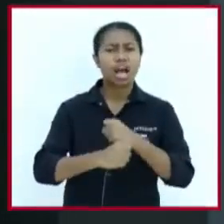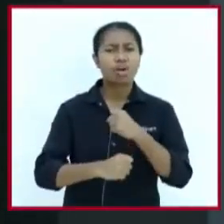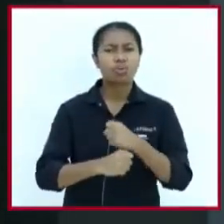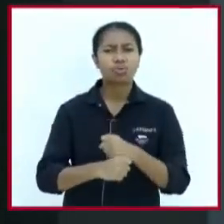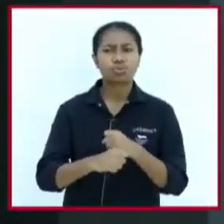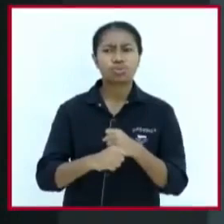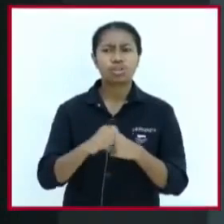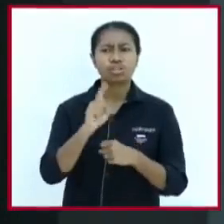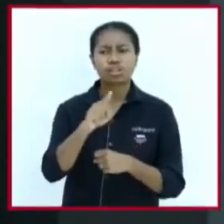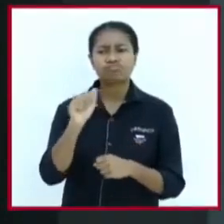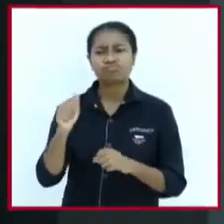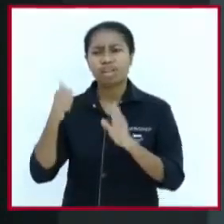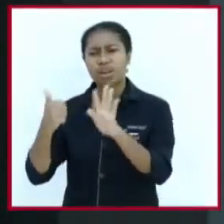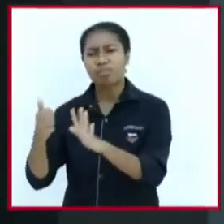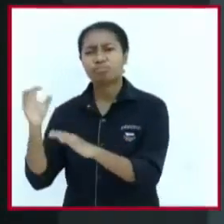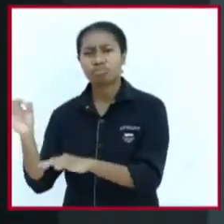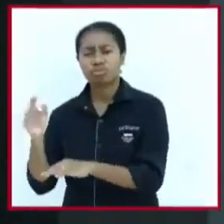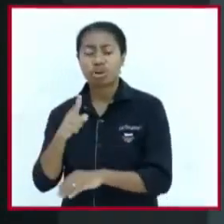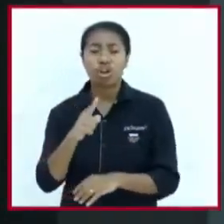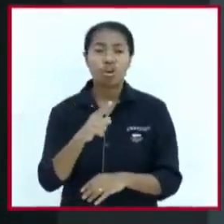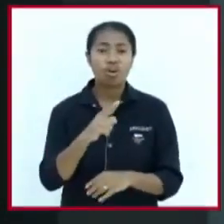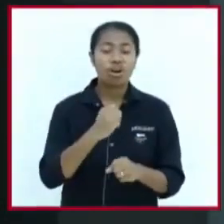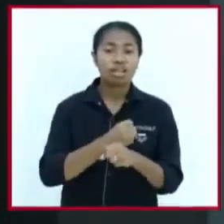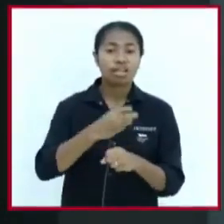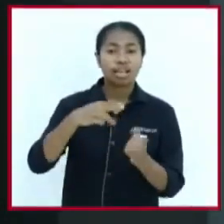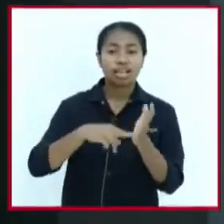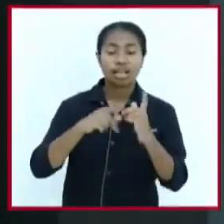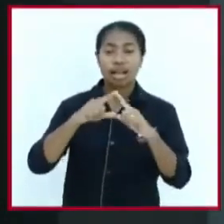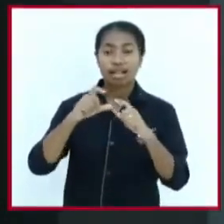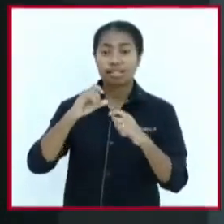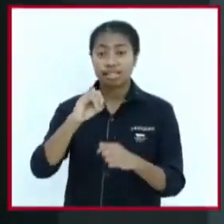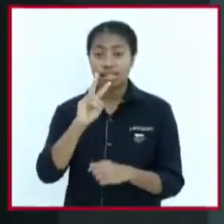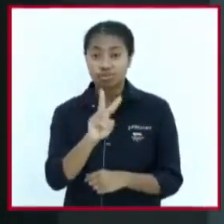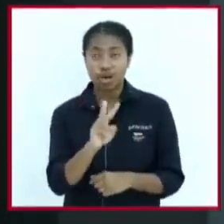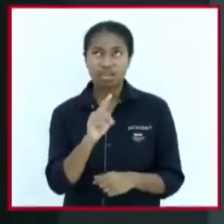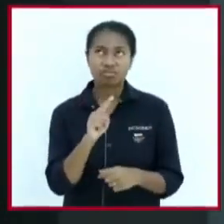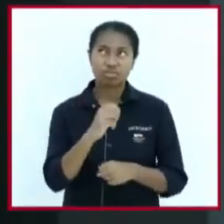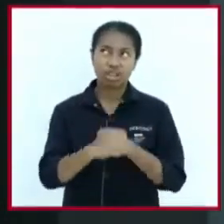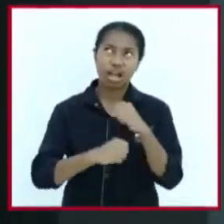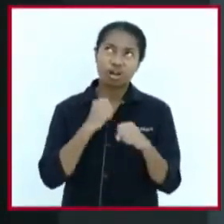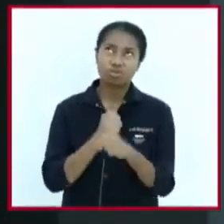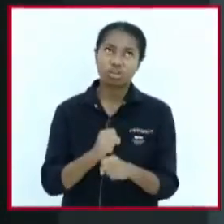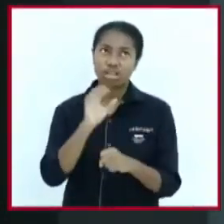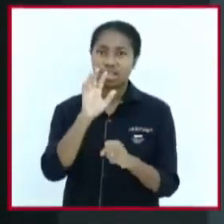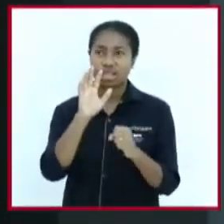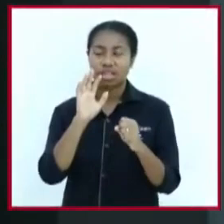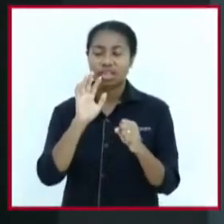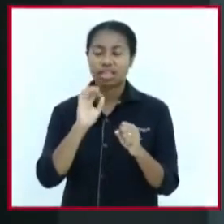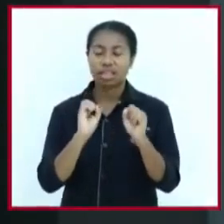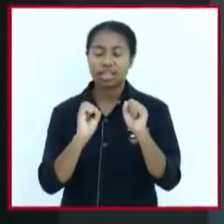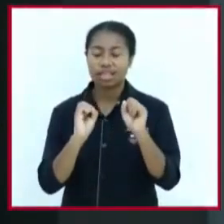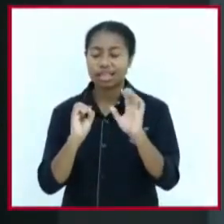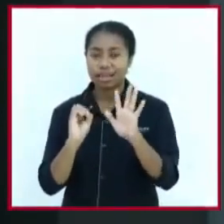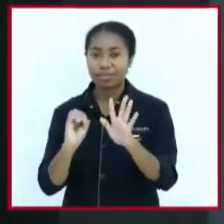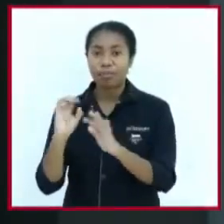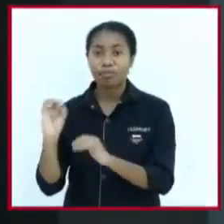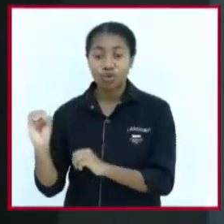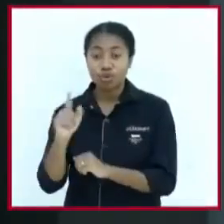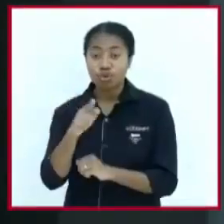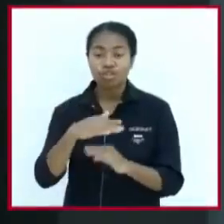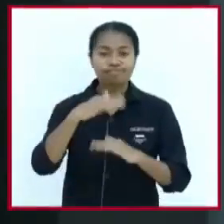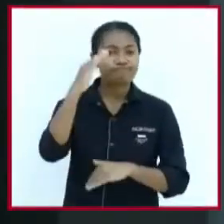6150 generasi kedua itu mulai tahun 50 keatas jadi karena ini untuk